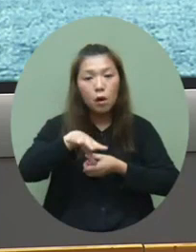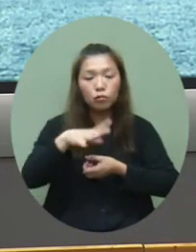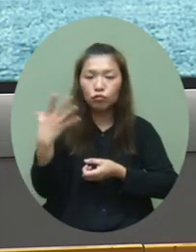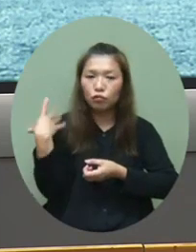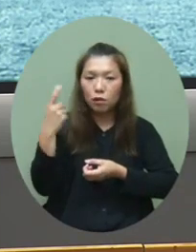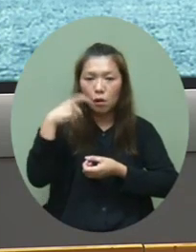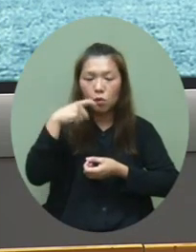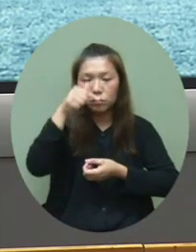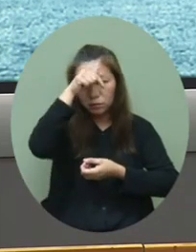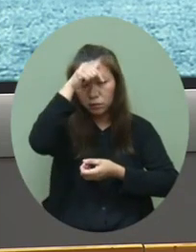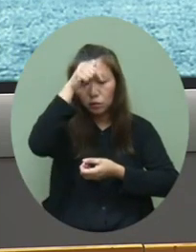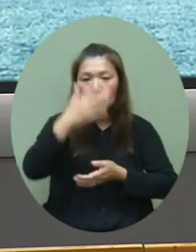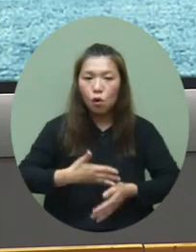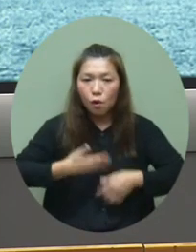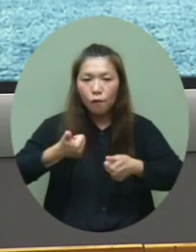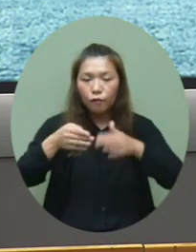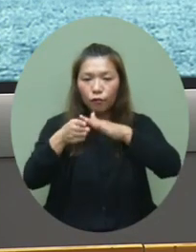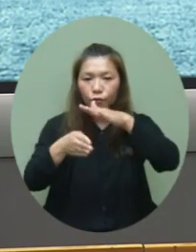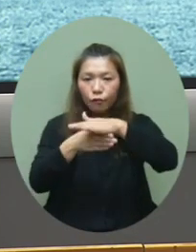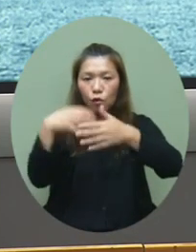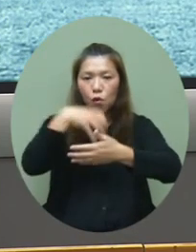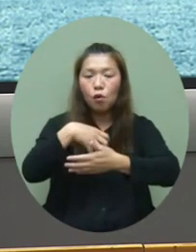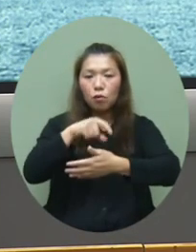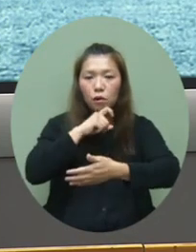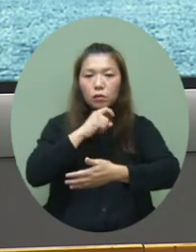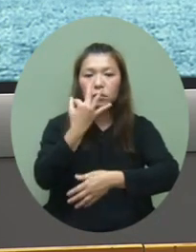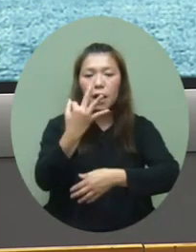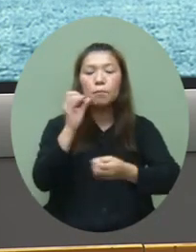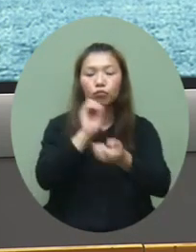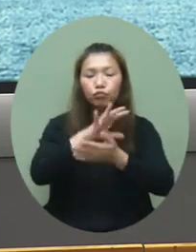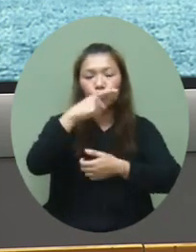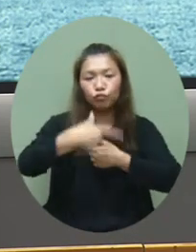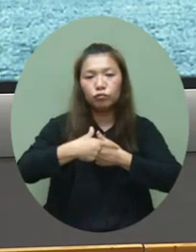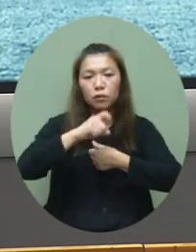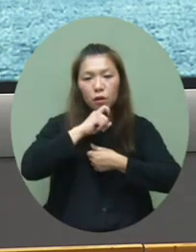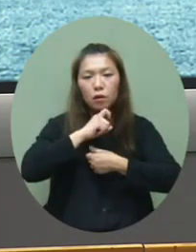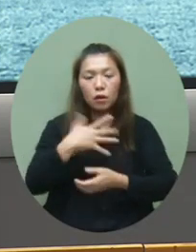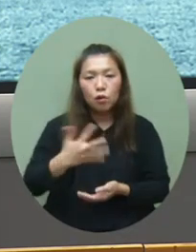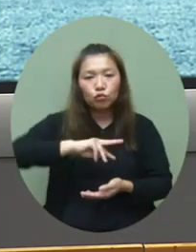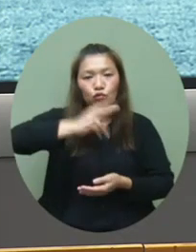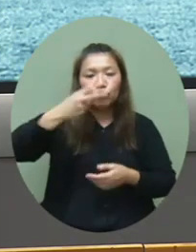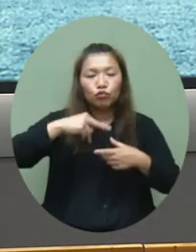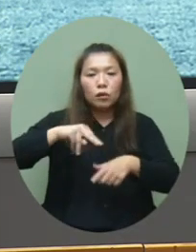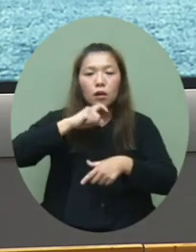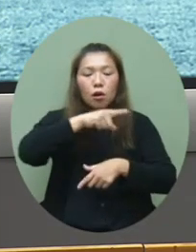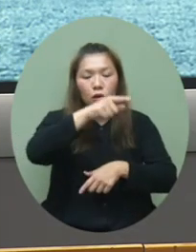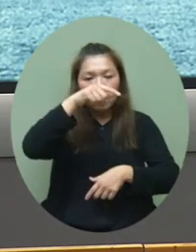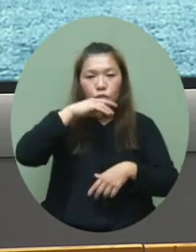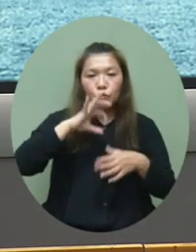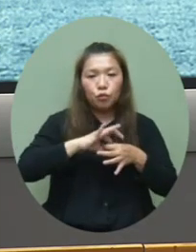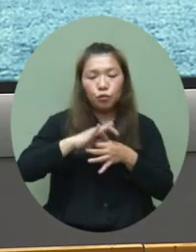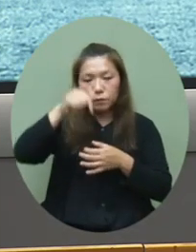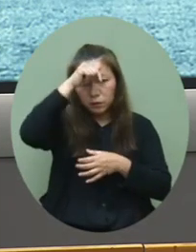天九龍醫院那裡的康復科病房就再有3名的病人確診，已經轉了去聯合醫院那裡隔離治